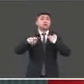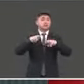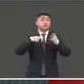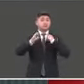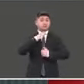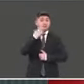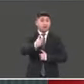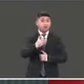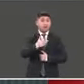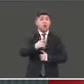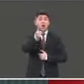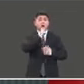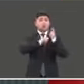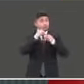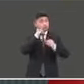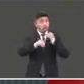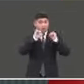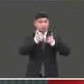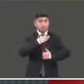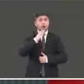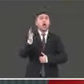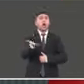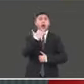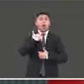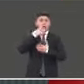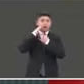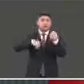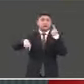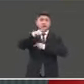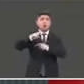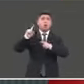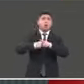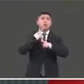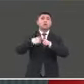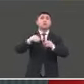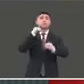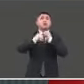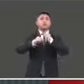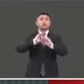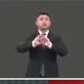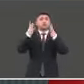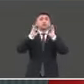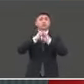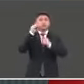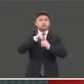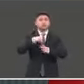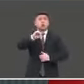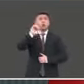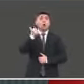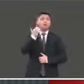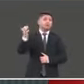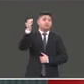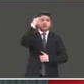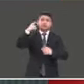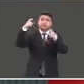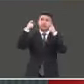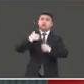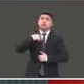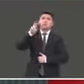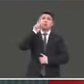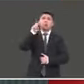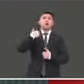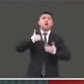ve tüm zaaflarına rağmen hala insanlığın ortak sorunlarını bu en önemli platform olarak